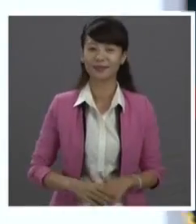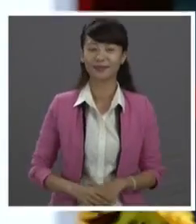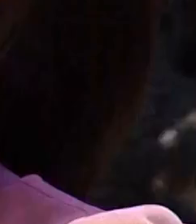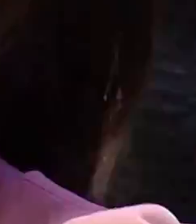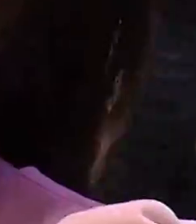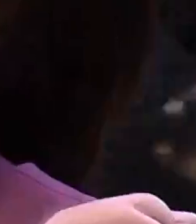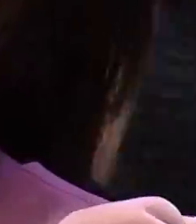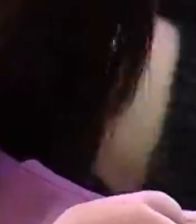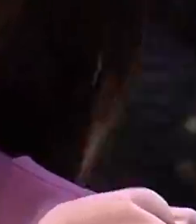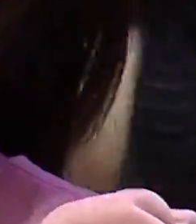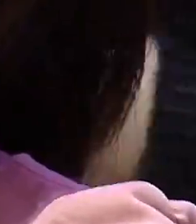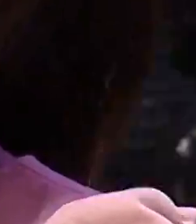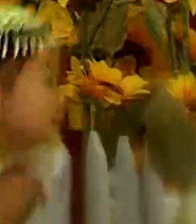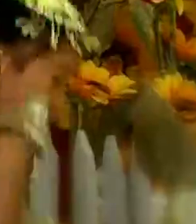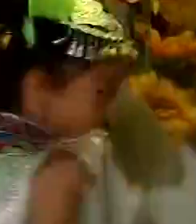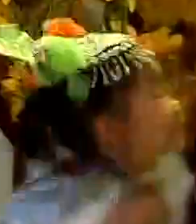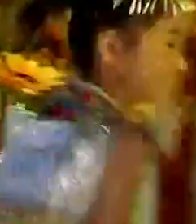了。